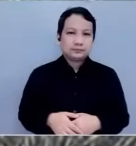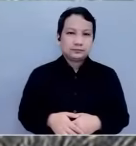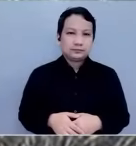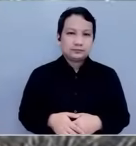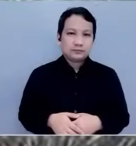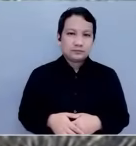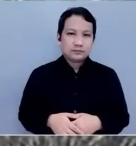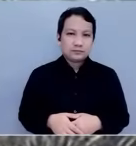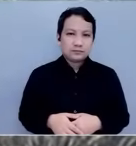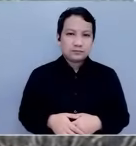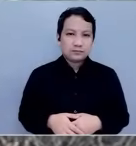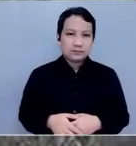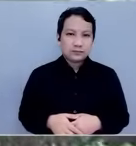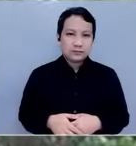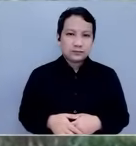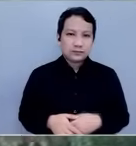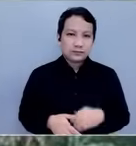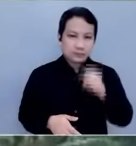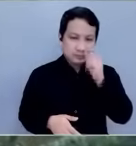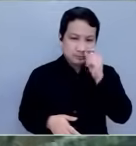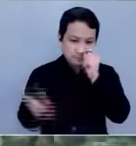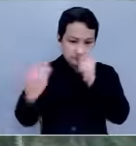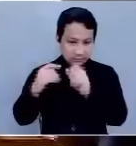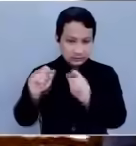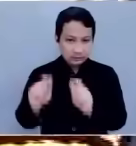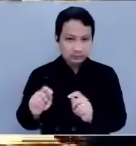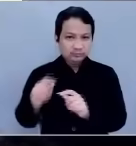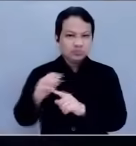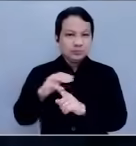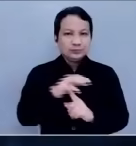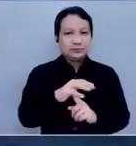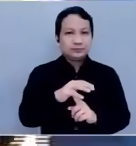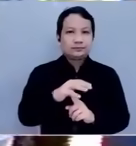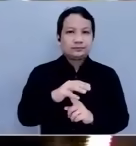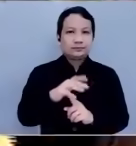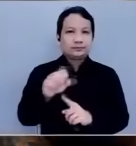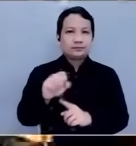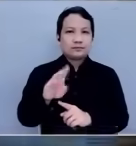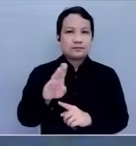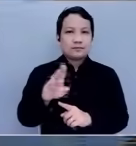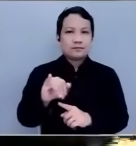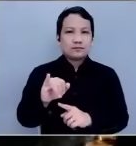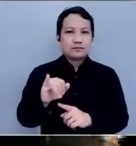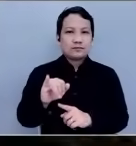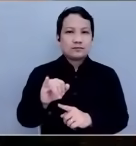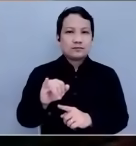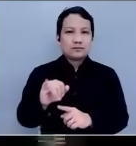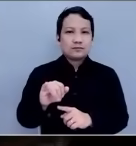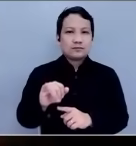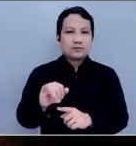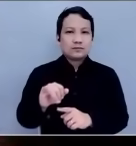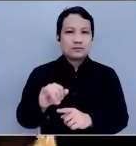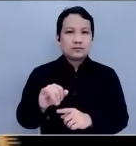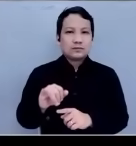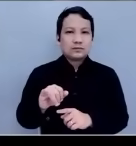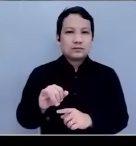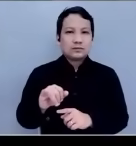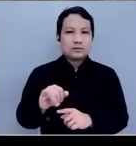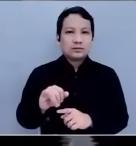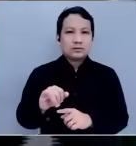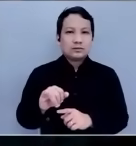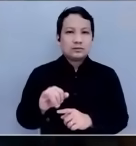anak nitong Sabado rin sinalubong ng sbsi senator Bato de Rosa sa paglapag niya sa bayan ng